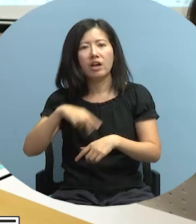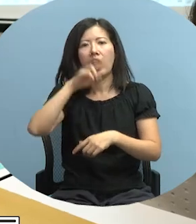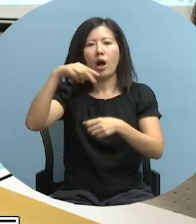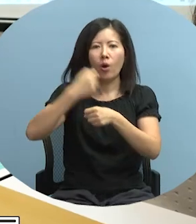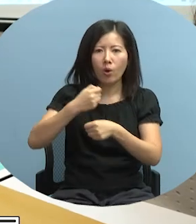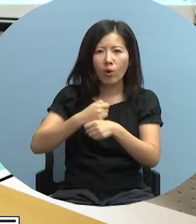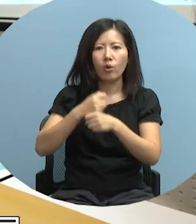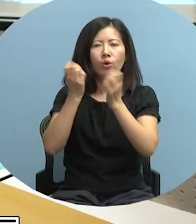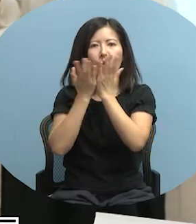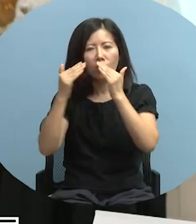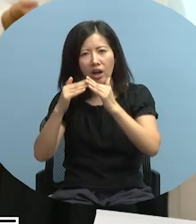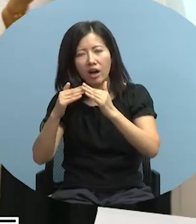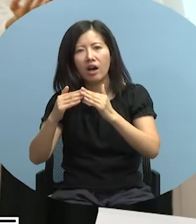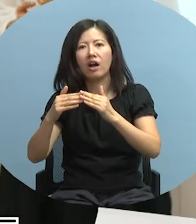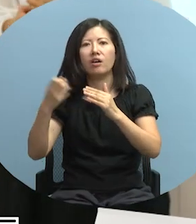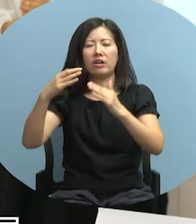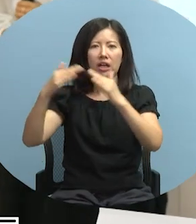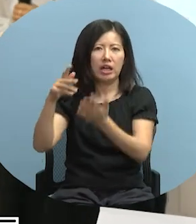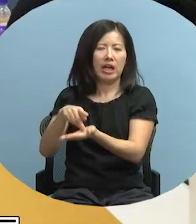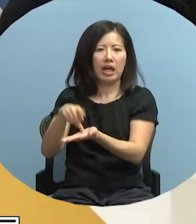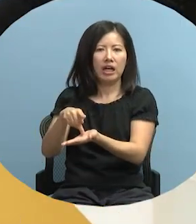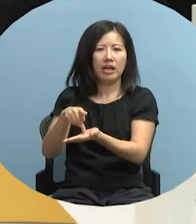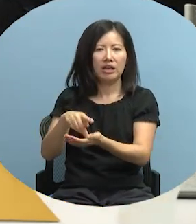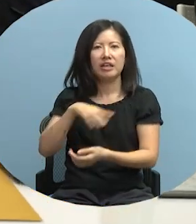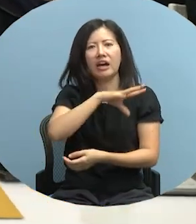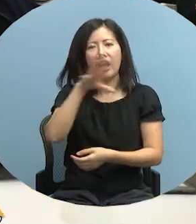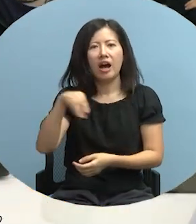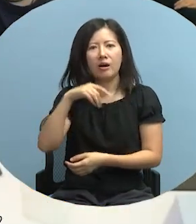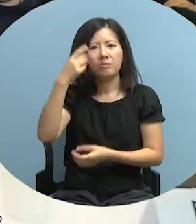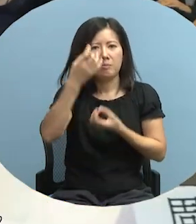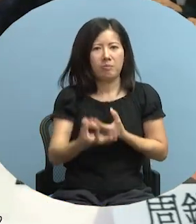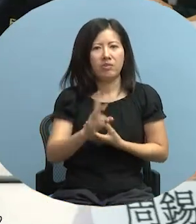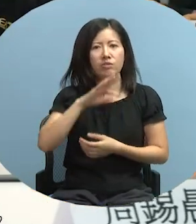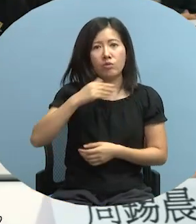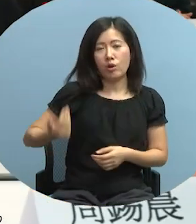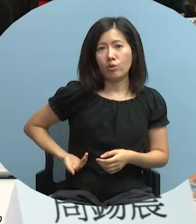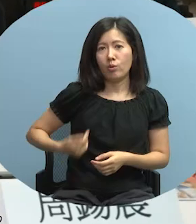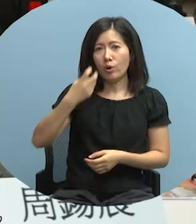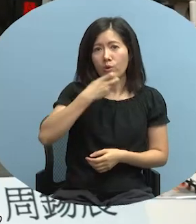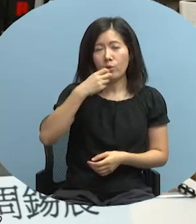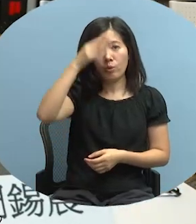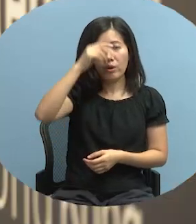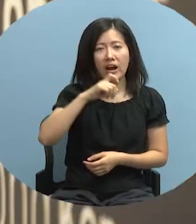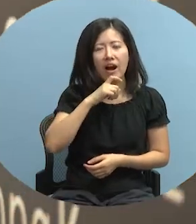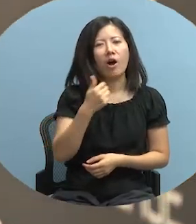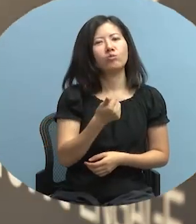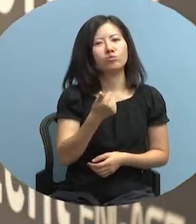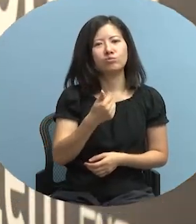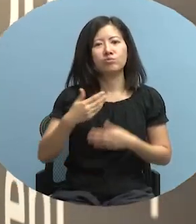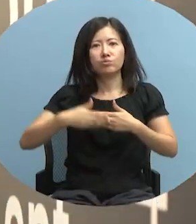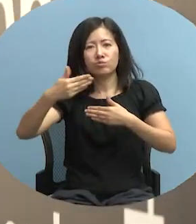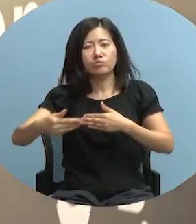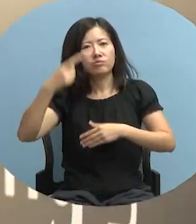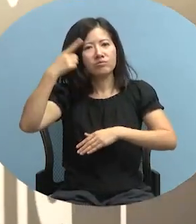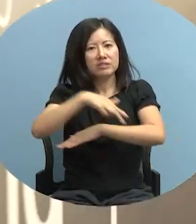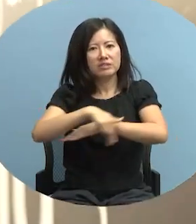工、學校、租屋，大家都話如果有廣東話學就最好啦咁。 佢話下一步